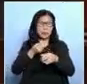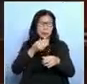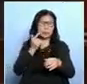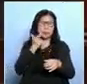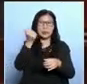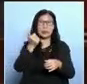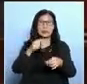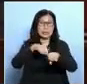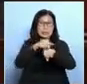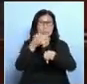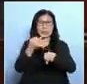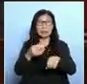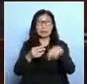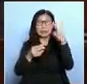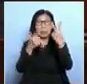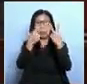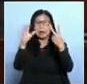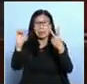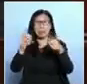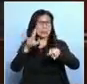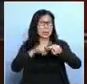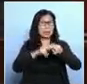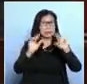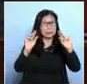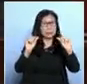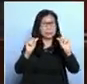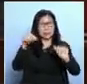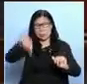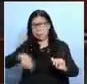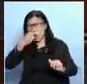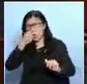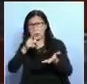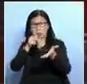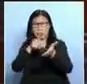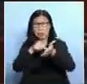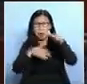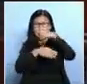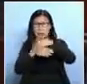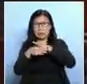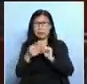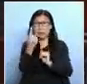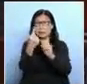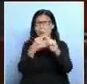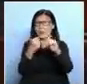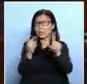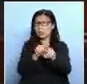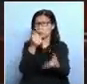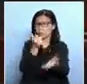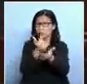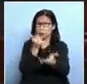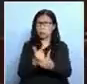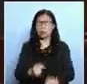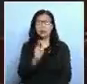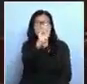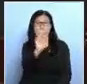鐘頭找數幾多錢呢？280蚊人民幣。你試下你喺香港你租個 venue 一個人頭都唔止啦，係咪先？咁即係